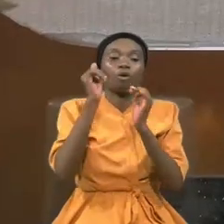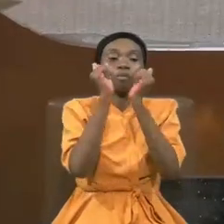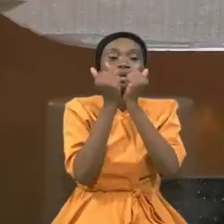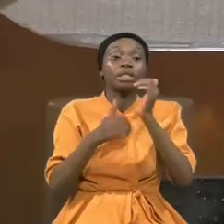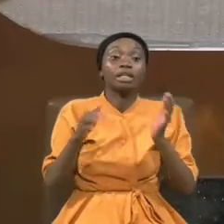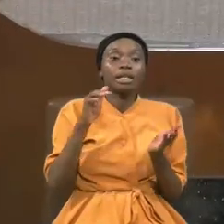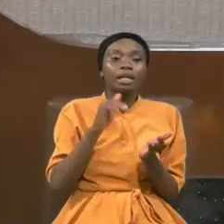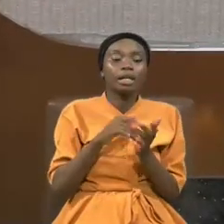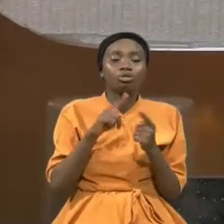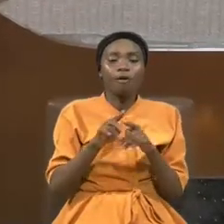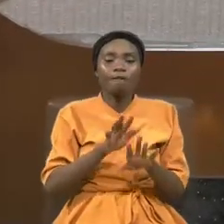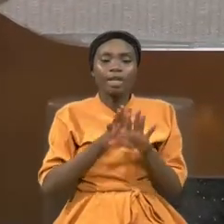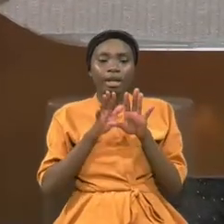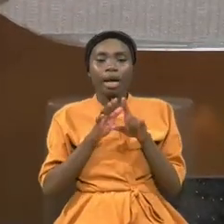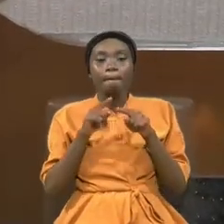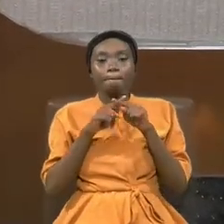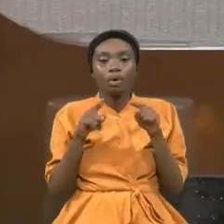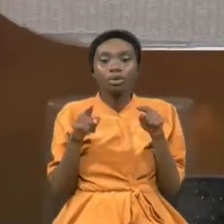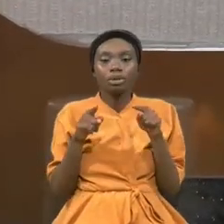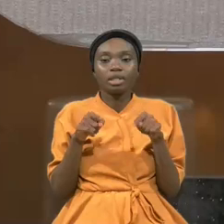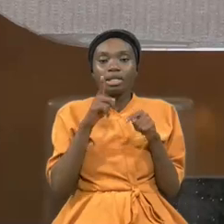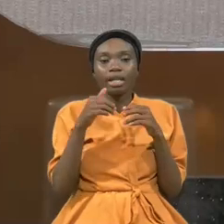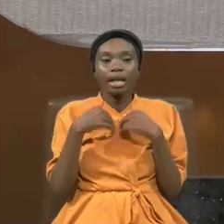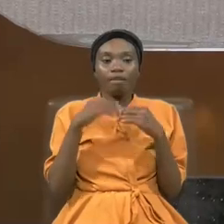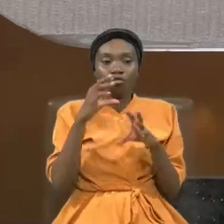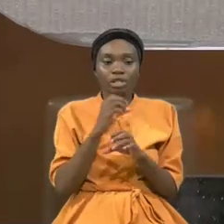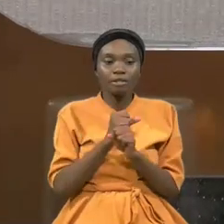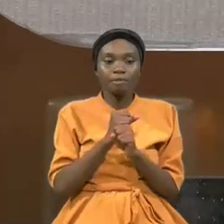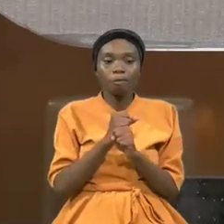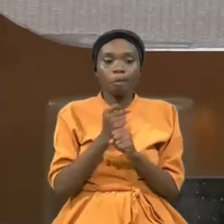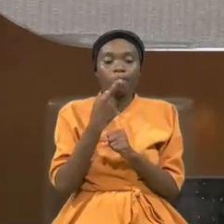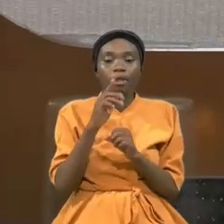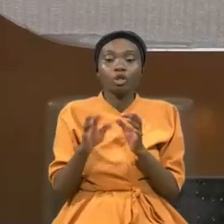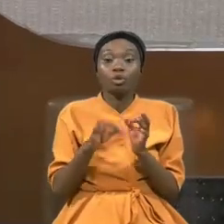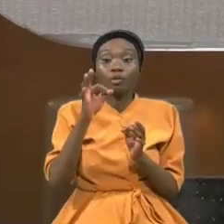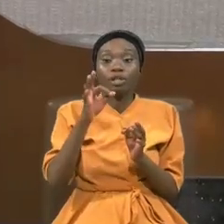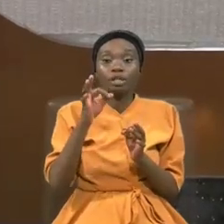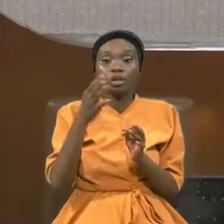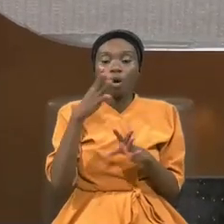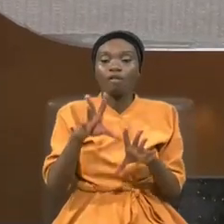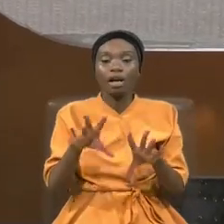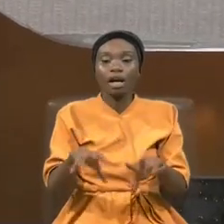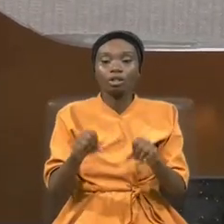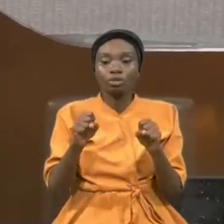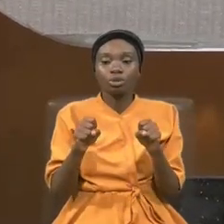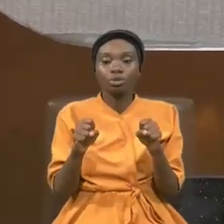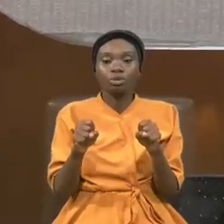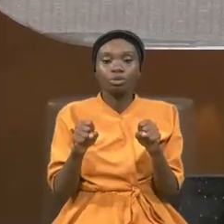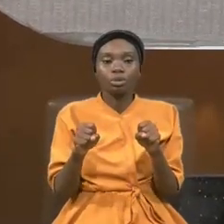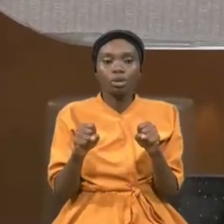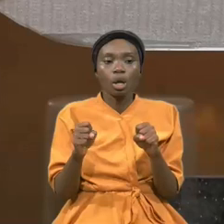Et vous n'avez point reçu un esprit de servitude pour être encore dans la crainte. Mais vous avez reçu un esprit